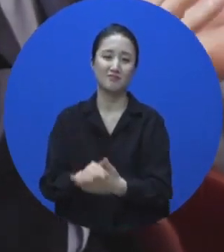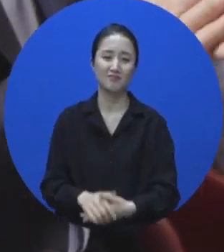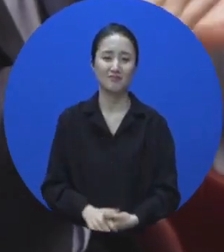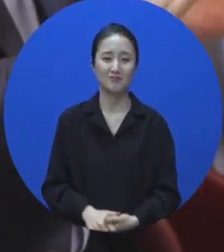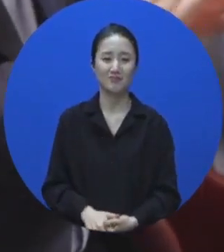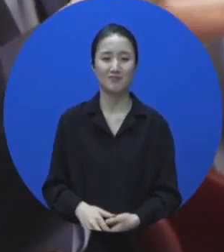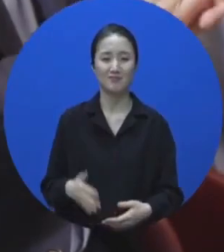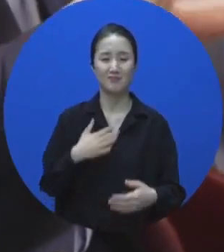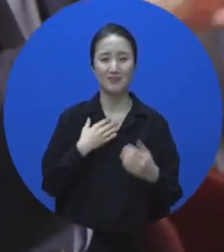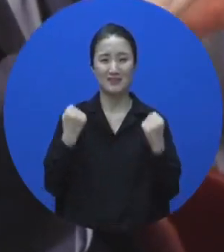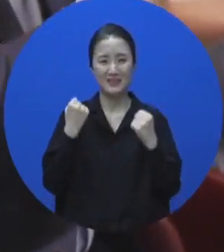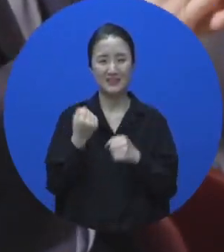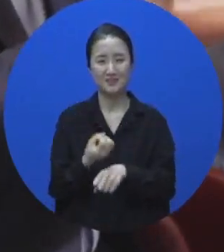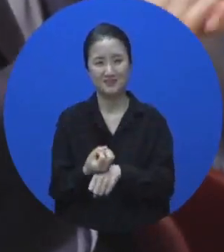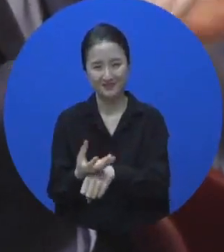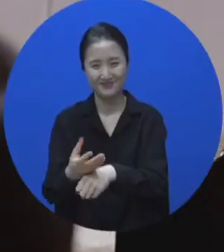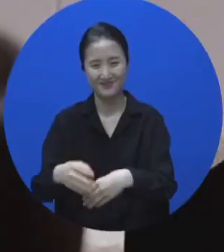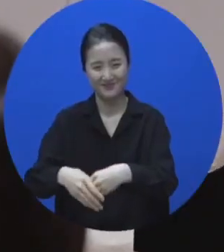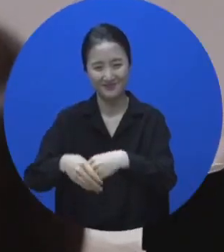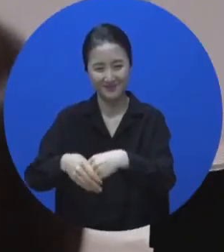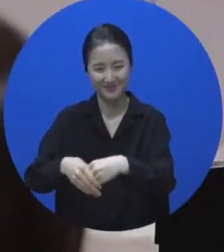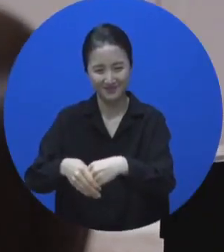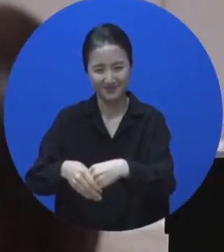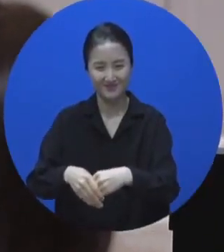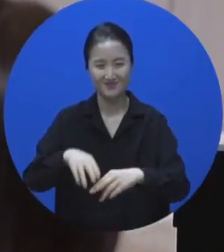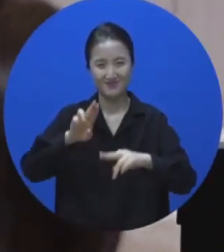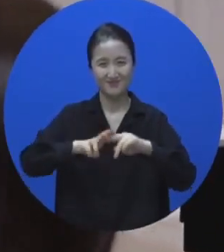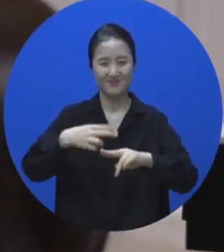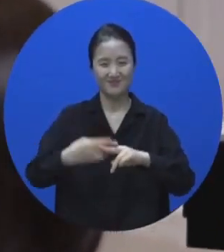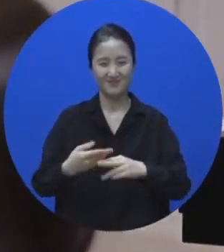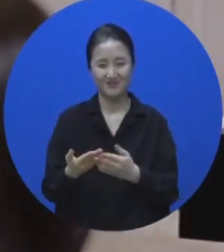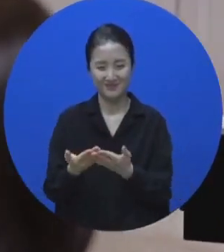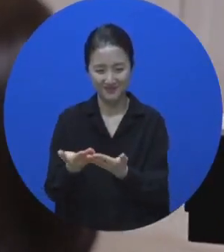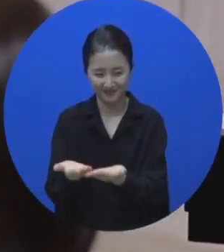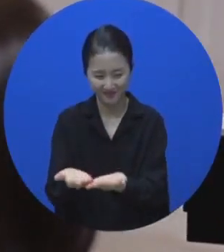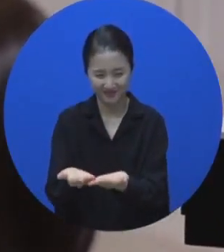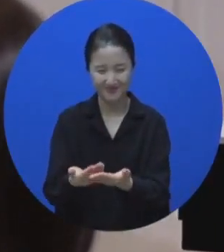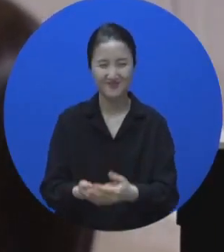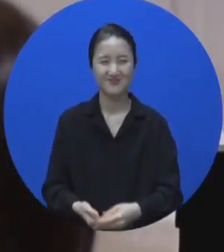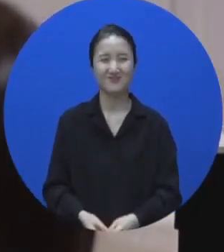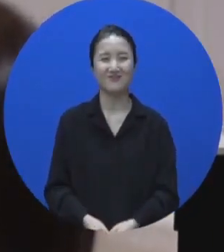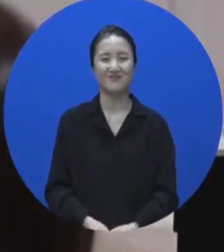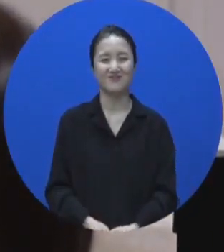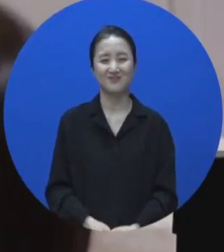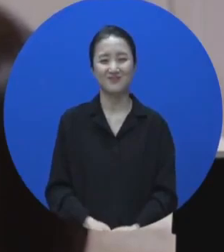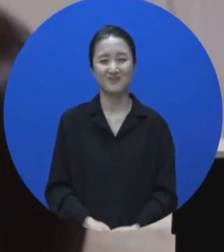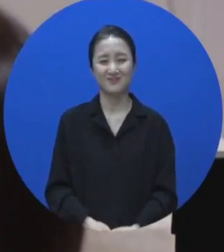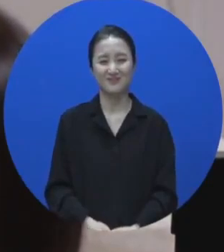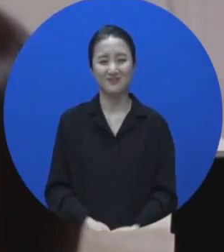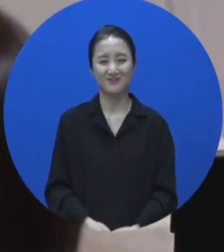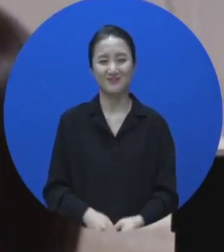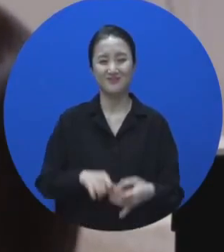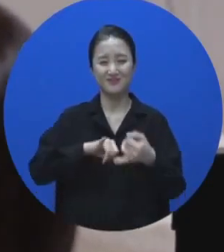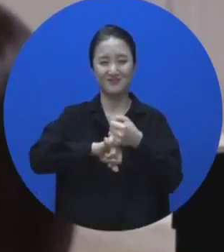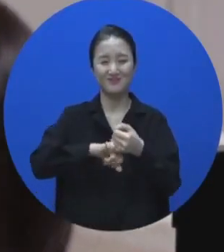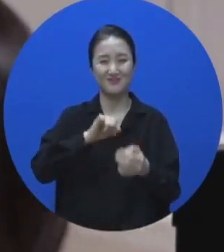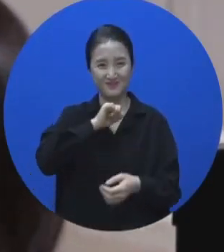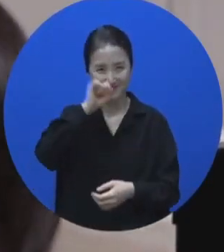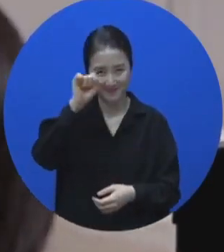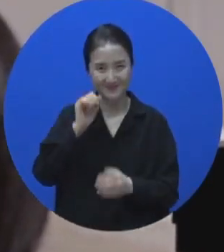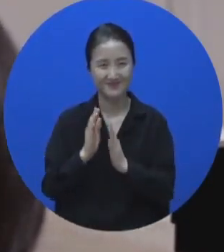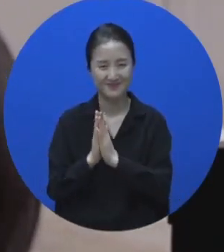와 만점 자입니다 아 즉 기운을 한번 드릴께요 4 이렇게 선물도 1 버튼 이구요